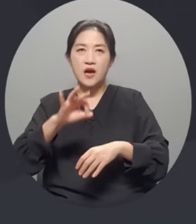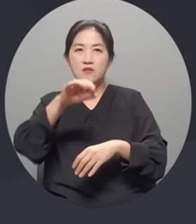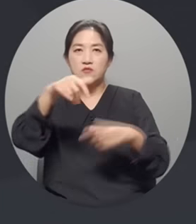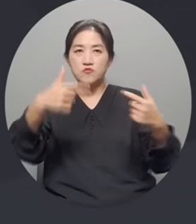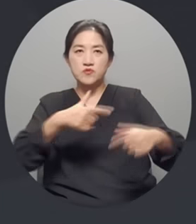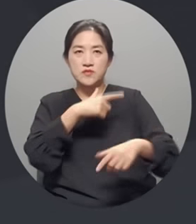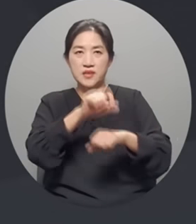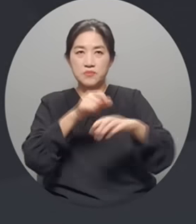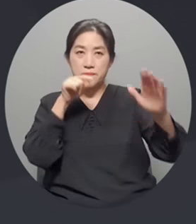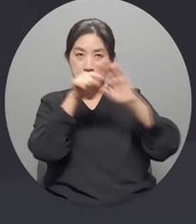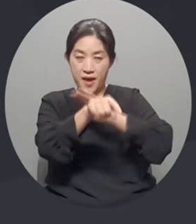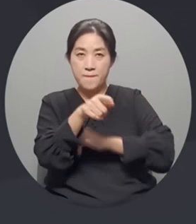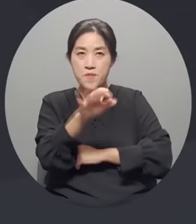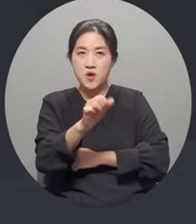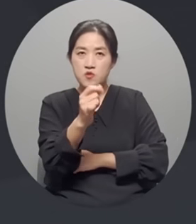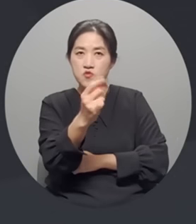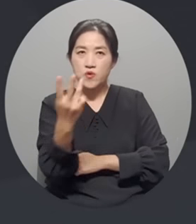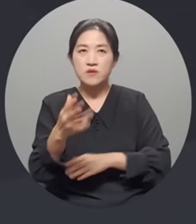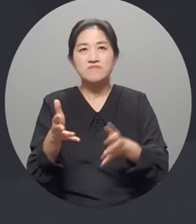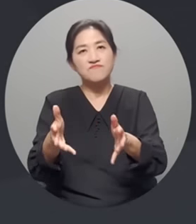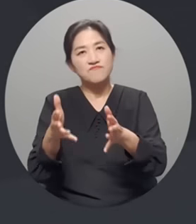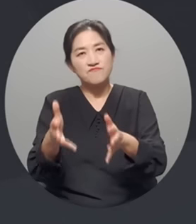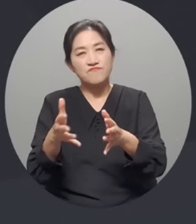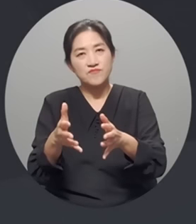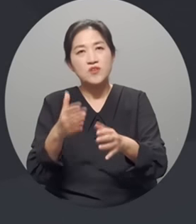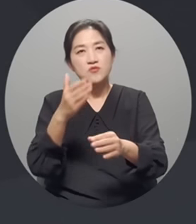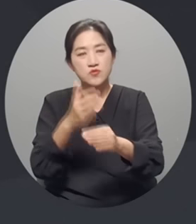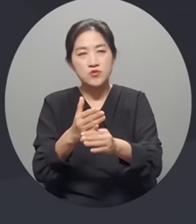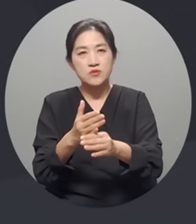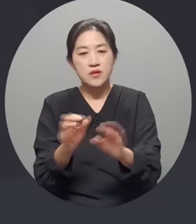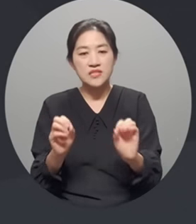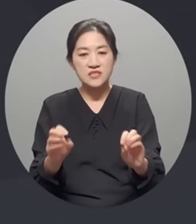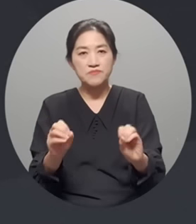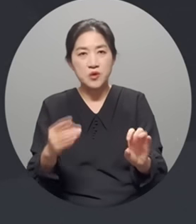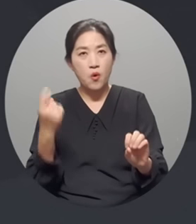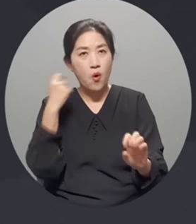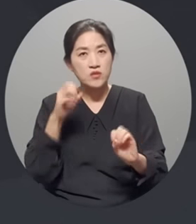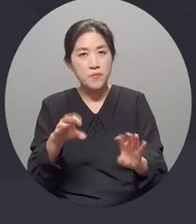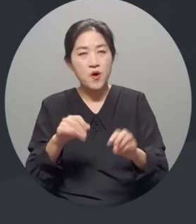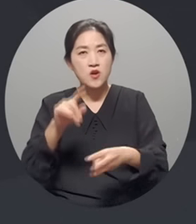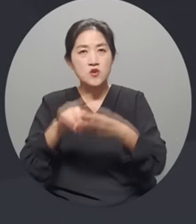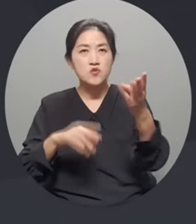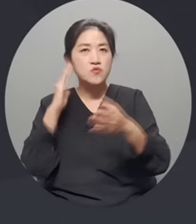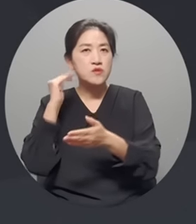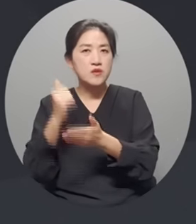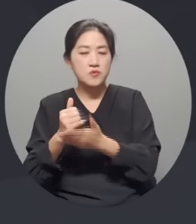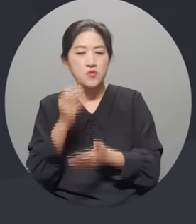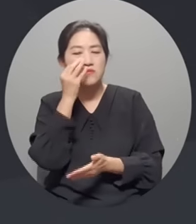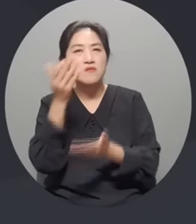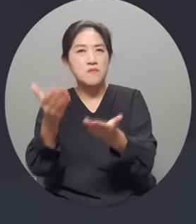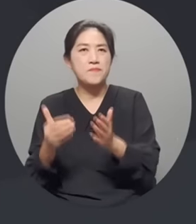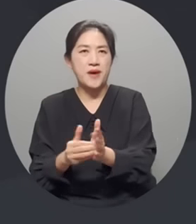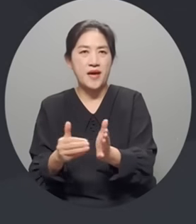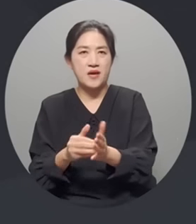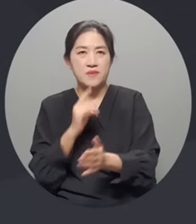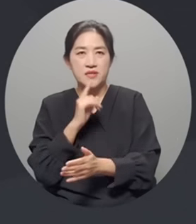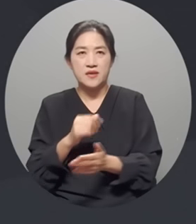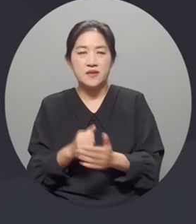명 씨가 두세 명과 가벼운 대화를 나누던 중 스피커폰으로 윤 대통령 목소리를 들려줬다고